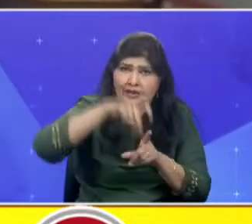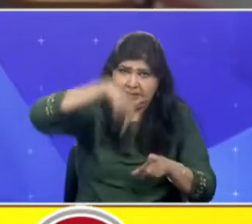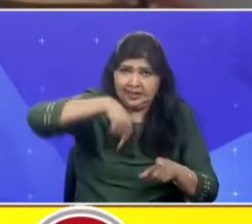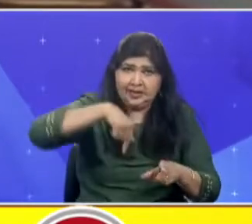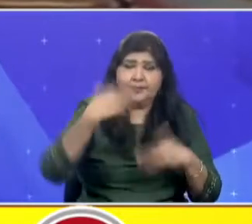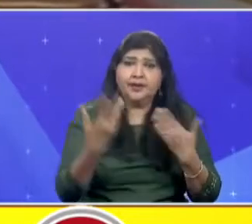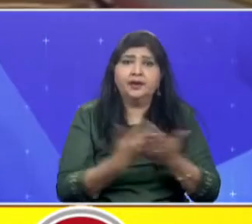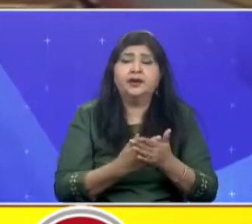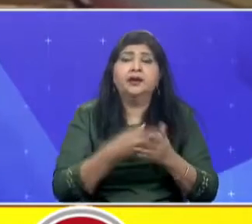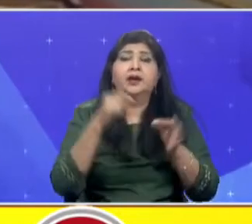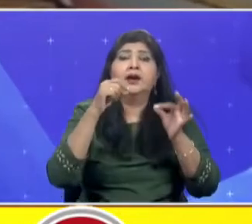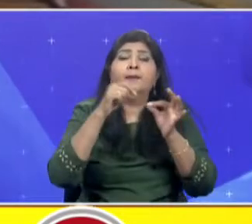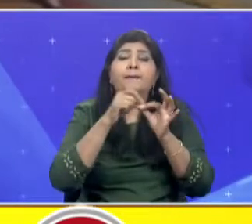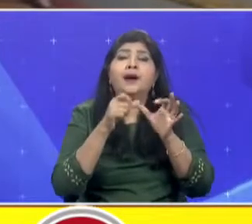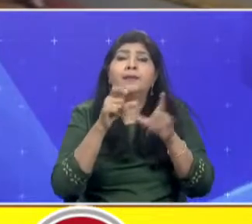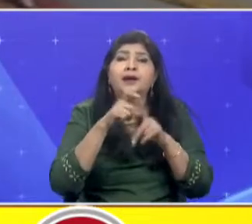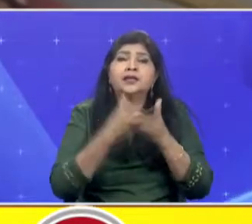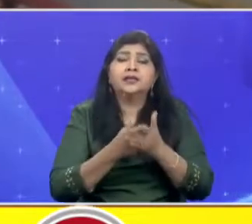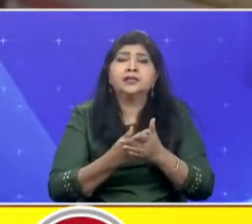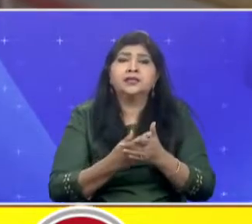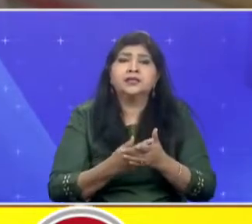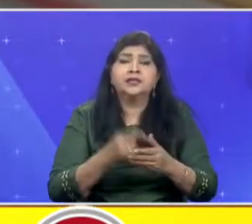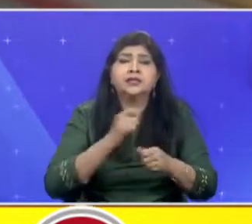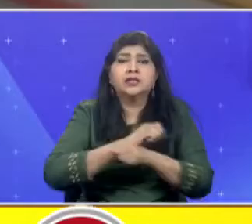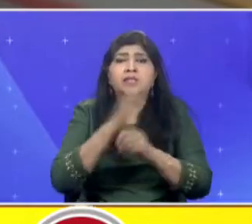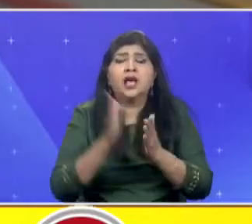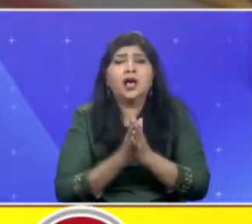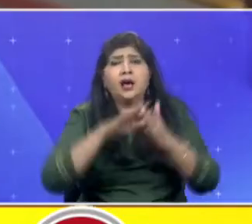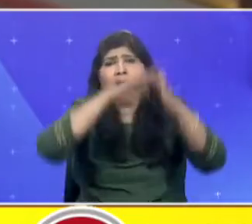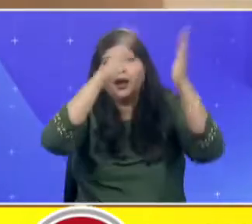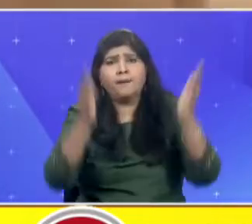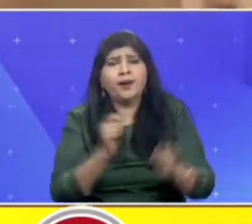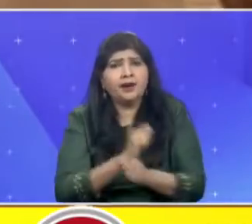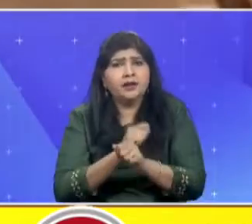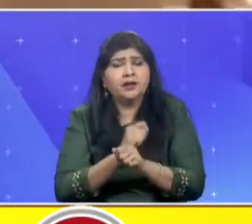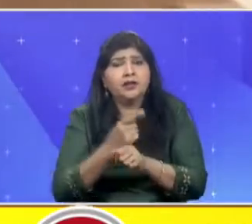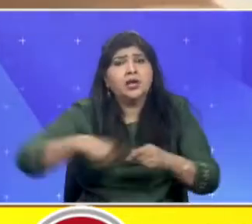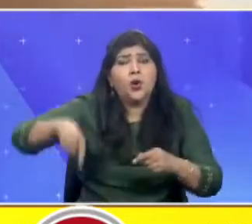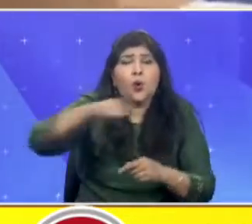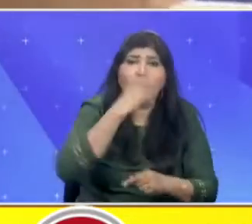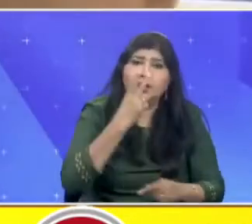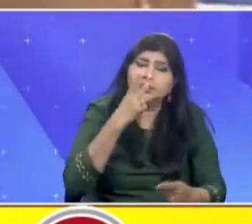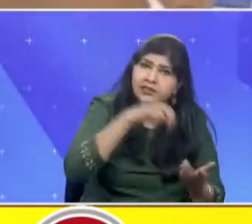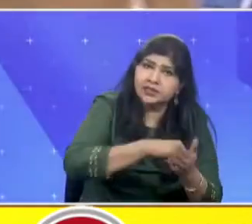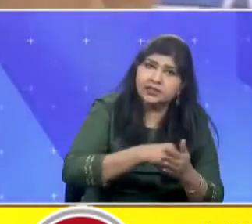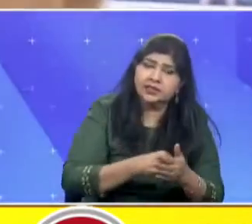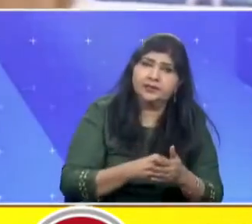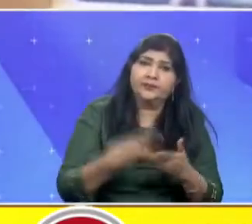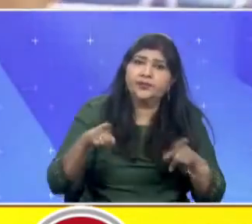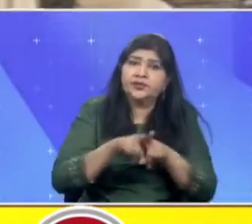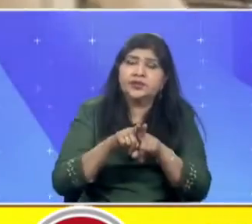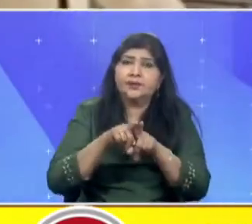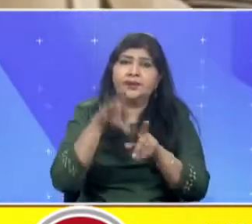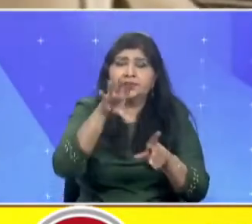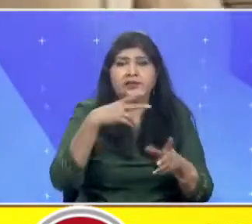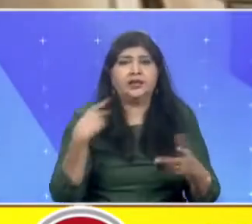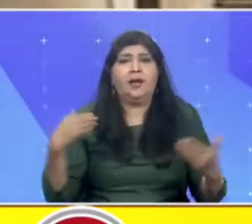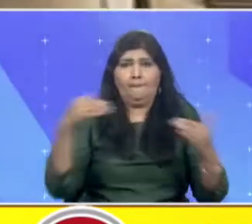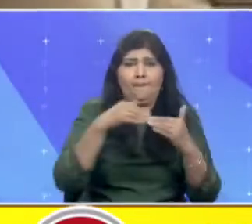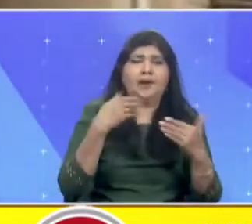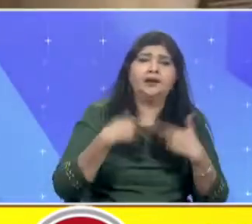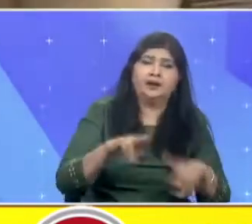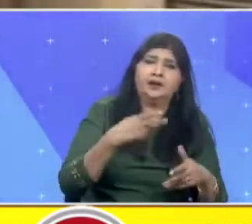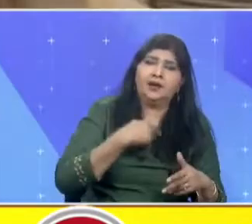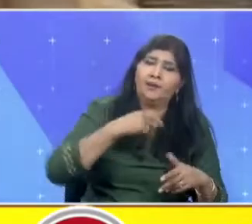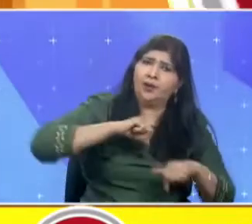में बाबा साहब का महापरिनिर्वाण स्थल, मुझे सभी जगहों पर, सभी तीर्थों पर जाने का सौभाग्य